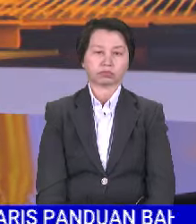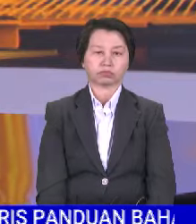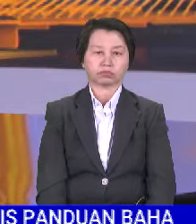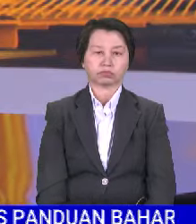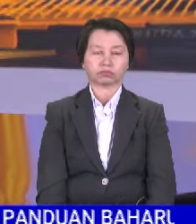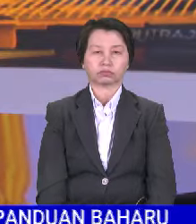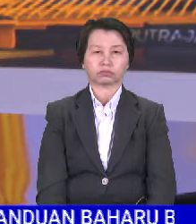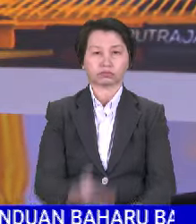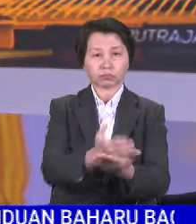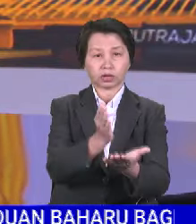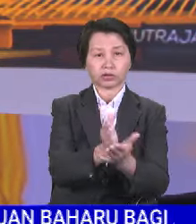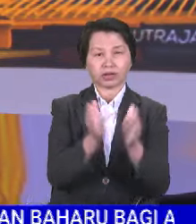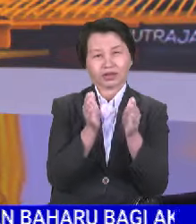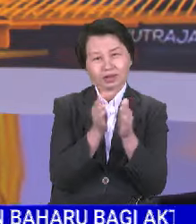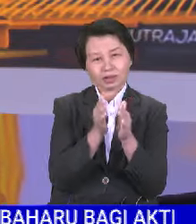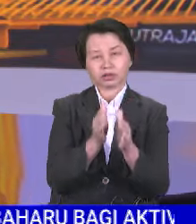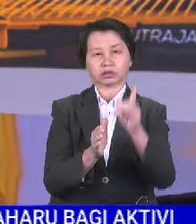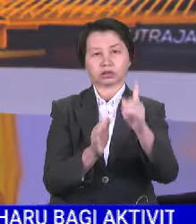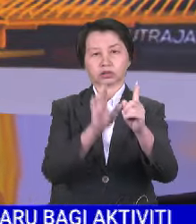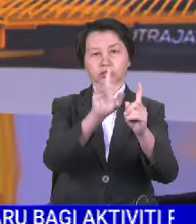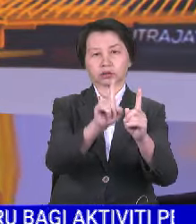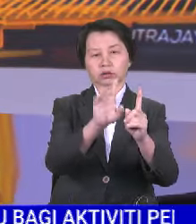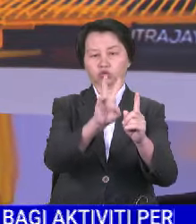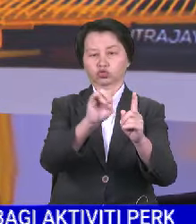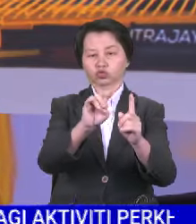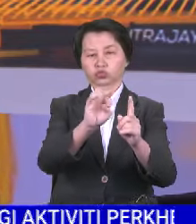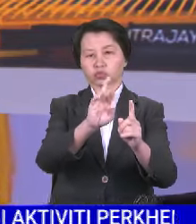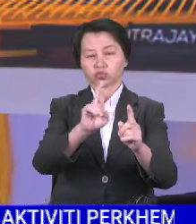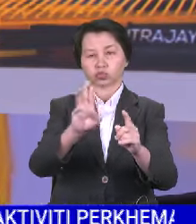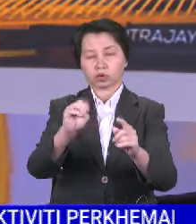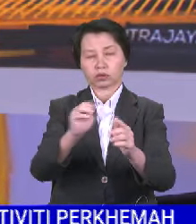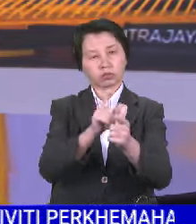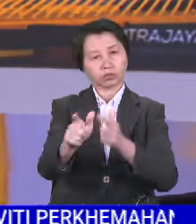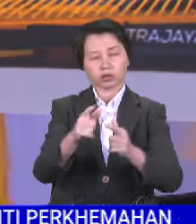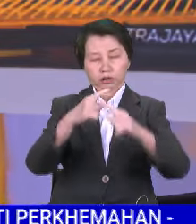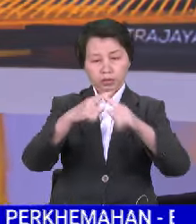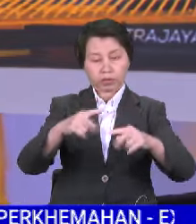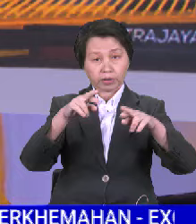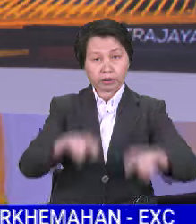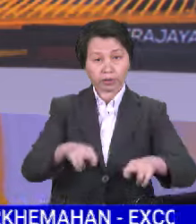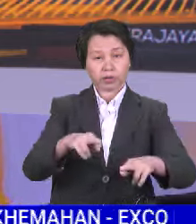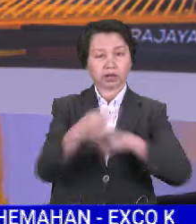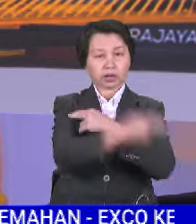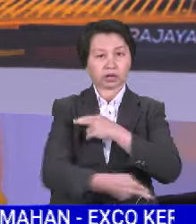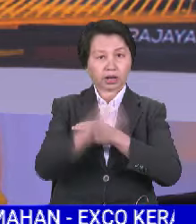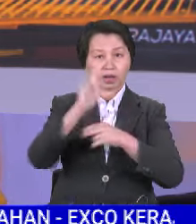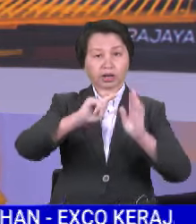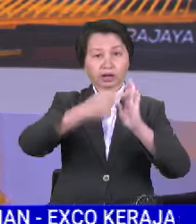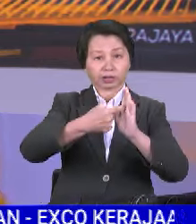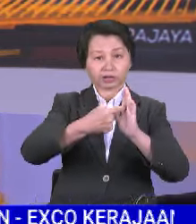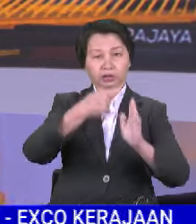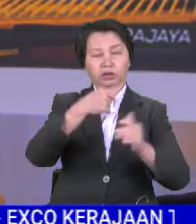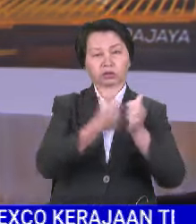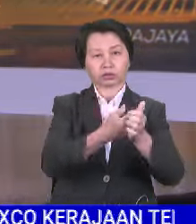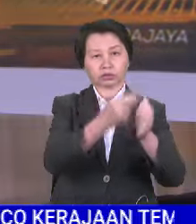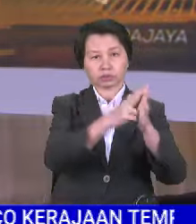bajet Mini 2023 berjumlah lebih R7 bilion diluluskan dewan negara dan ia akan berkuatkuasa sehingga Rang